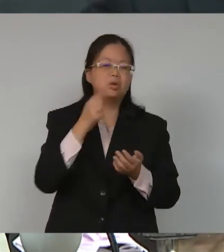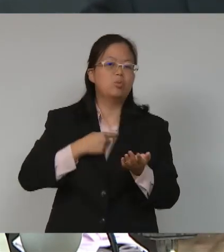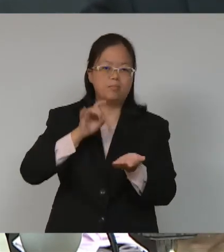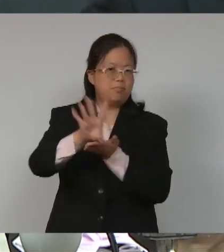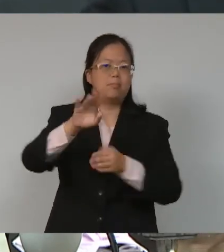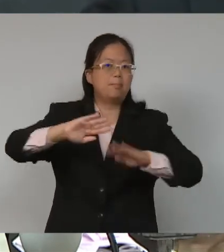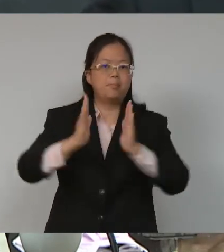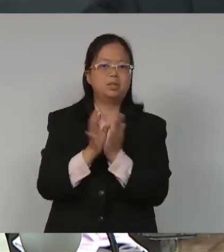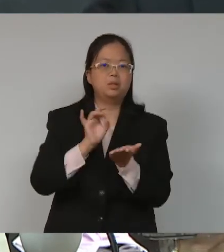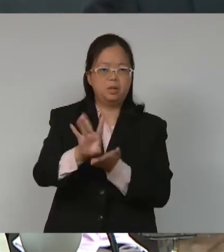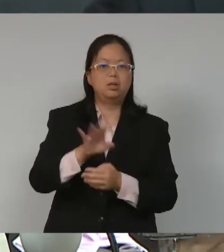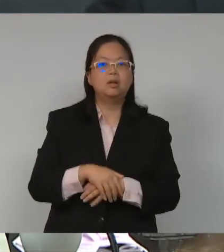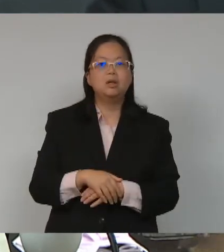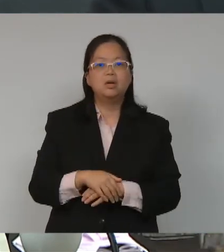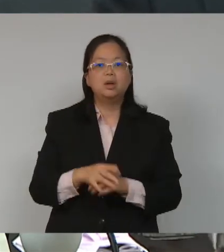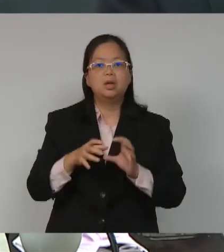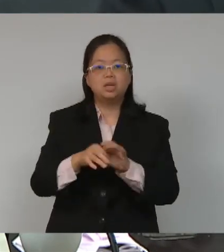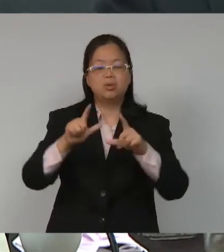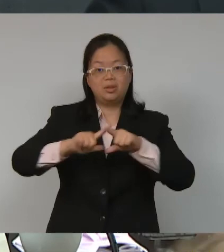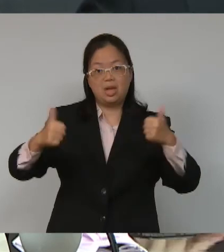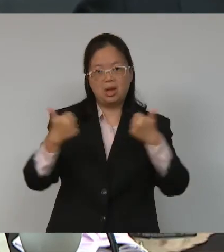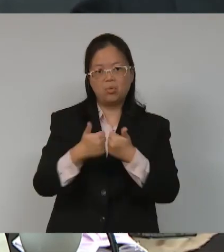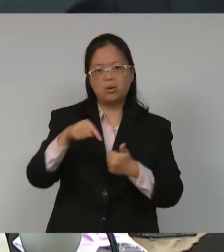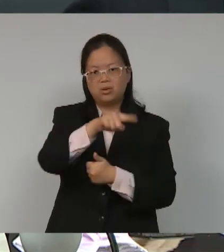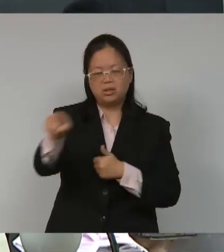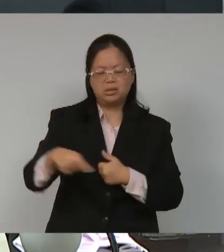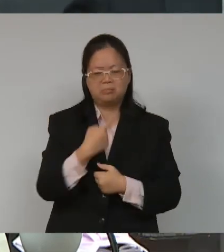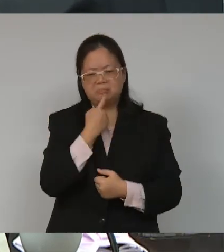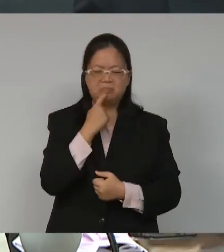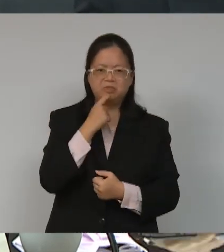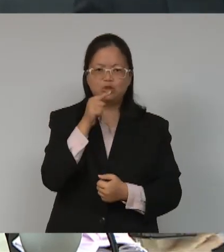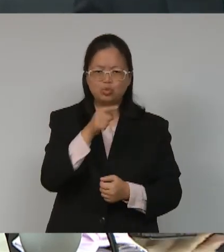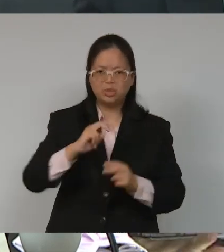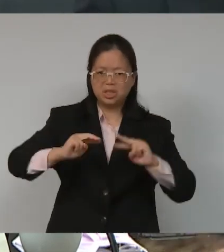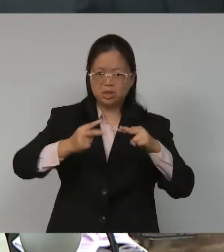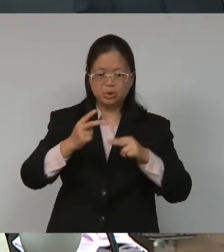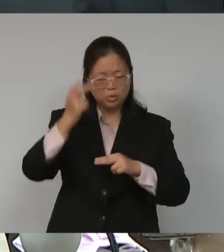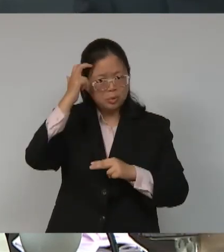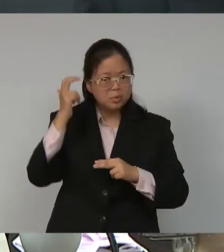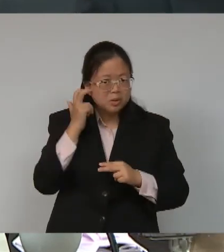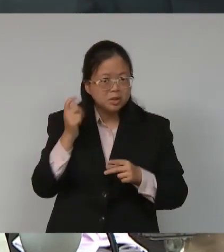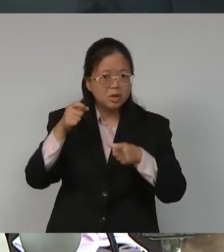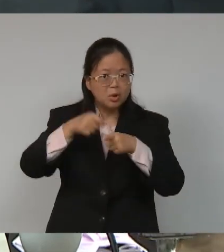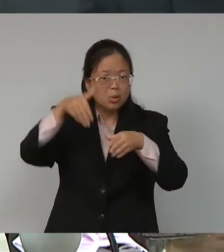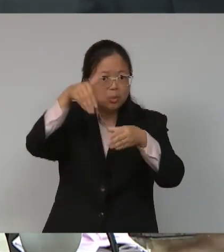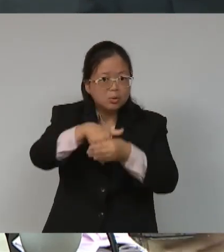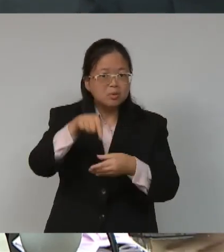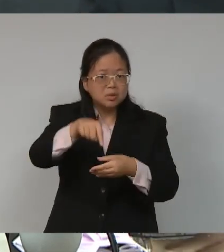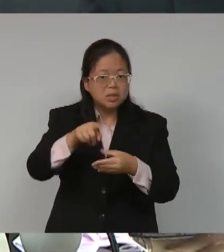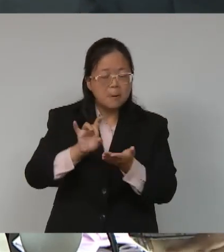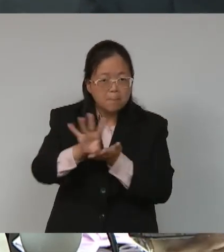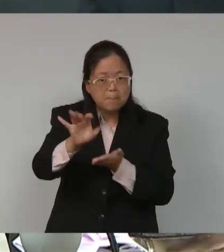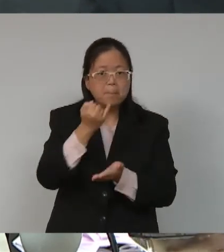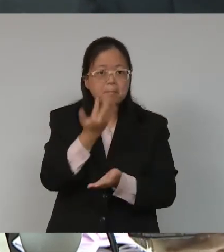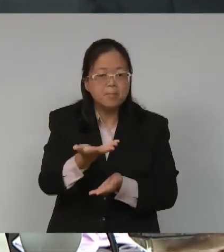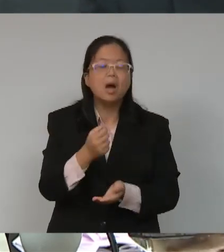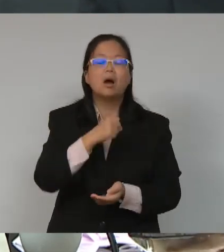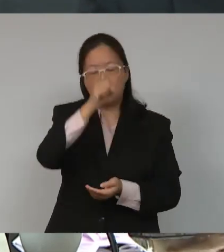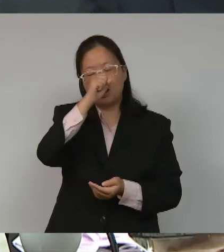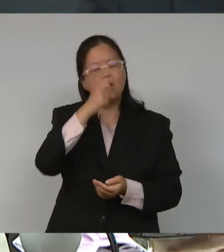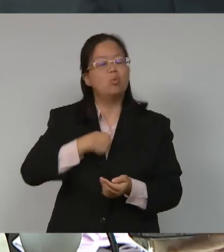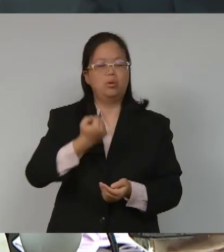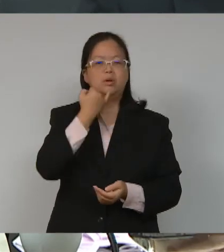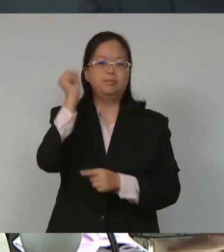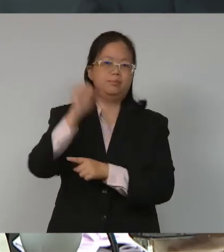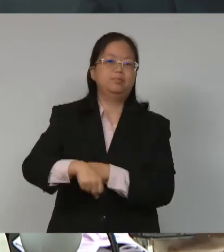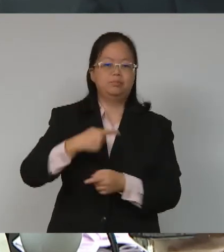因为这是大会在公告里面唯一质疑的地方。好，我们可以把修宪公投划出我们的公投主文。好，我想这样